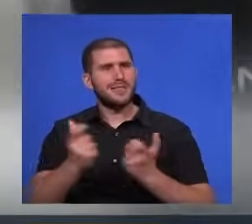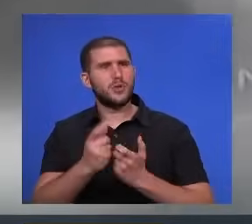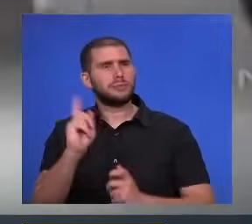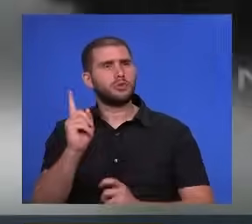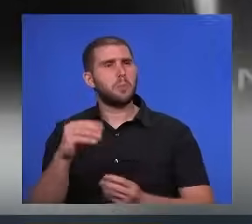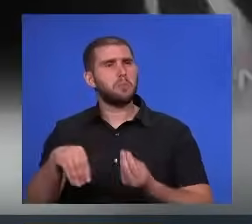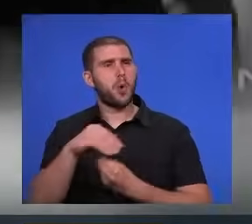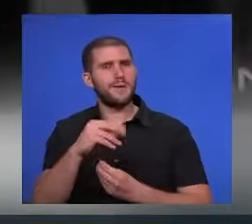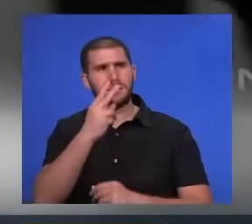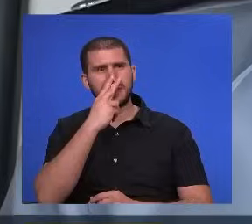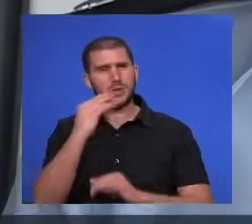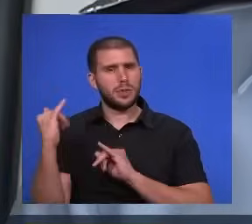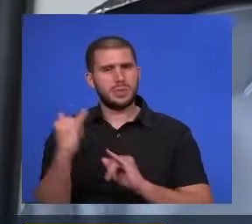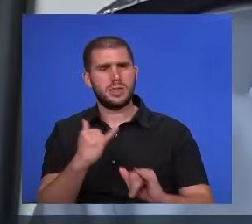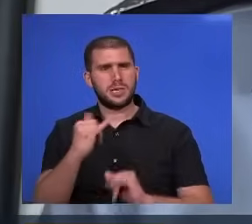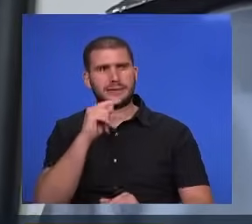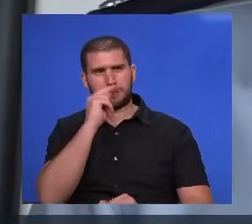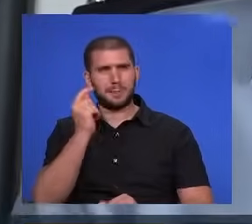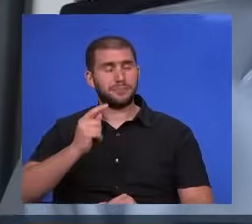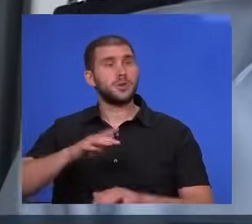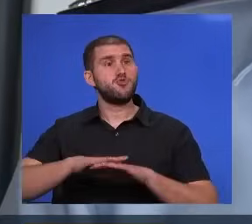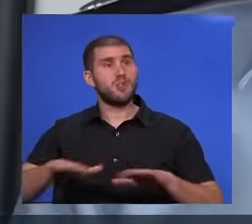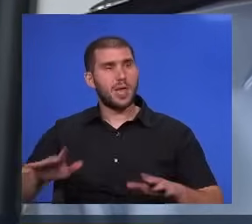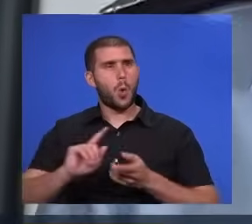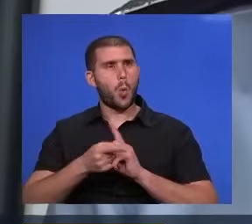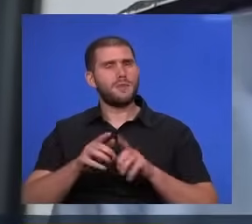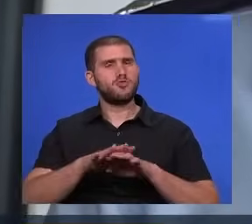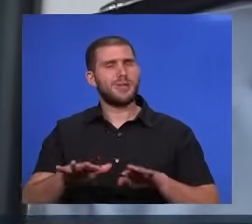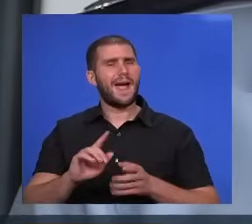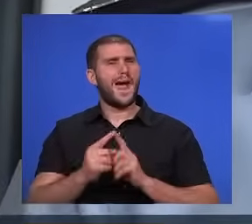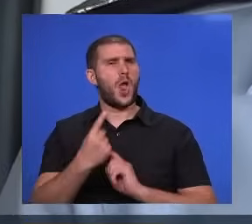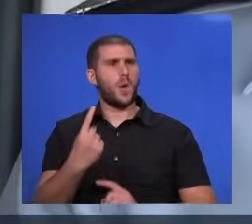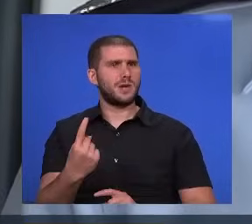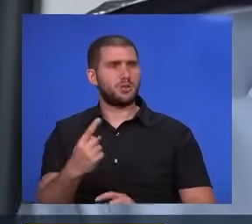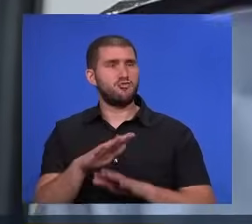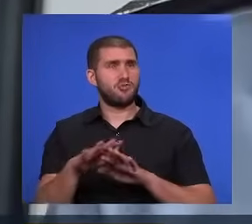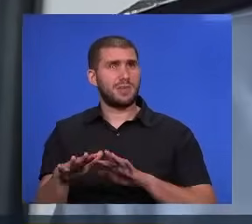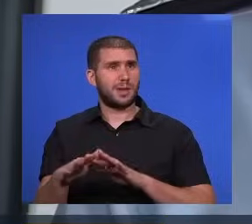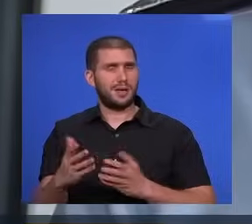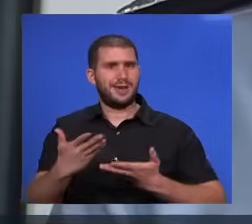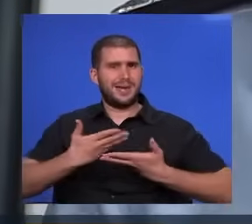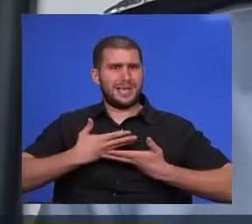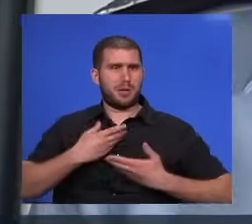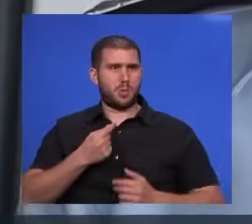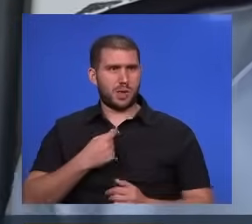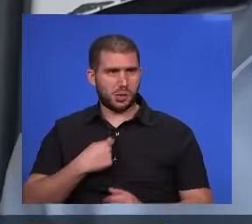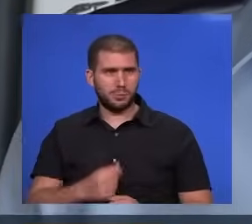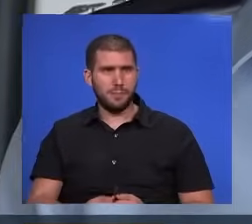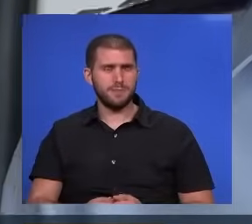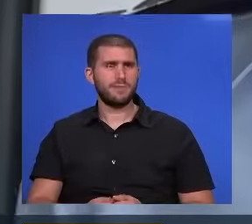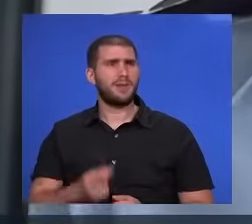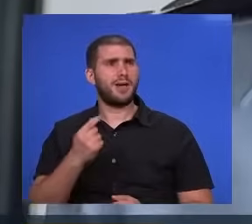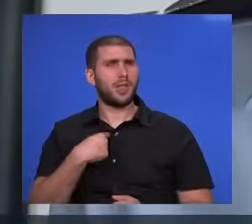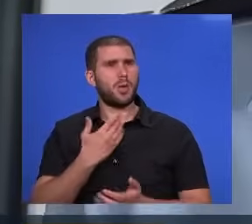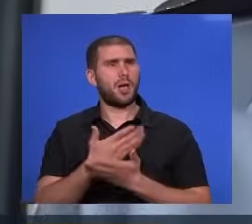שמעורב בניסיון יבוא הסמים. השטיח הוחלף בשטיח חלופי. השטיח הגיע אלינו, אנחנו